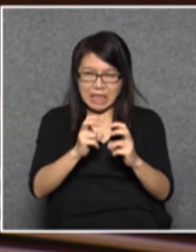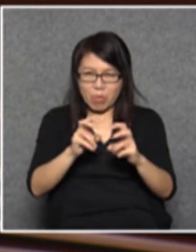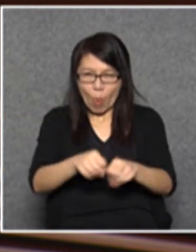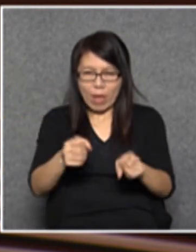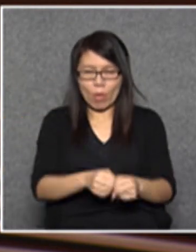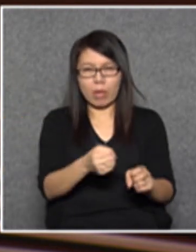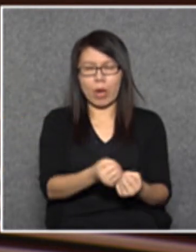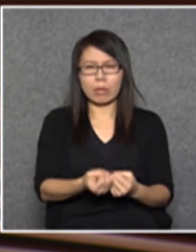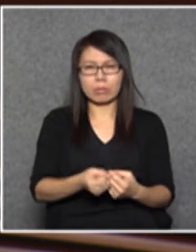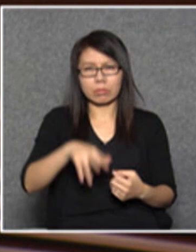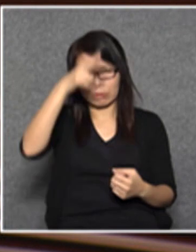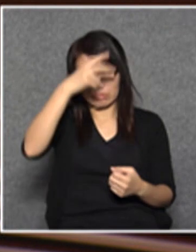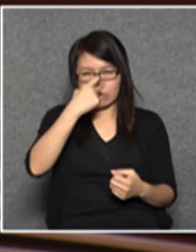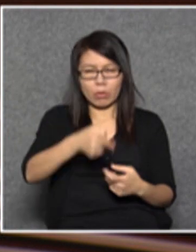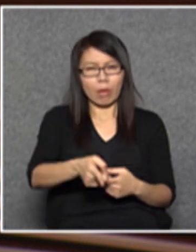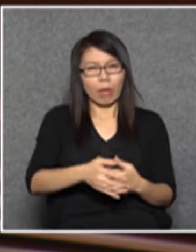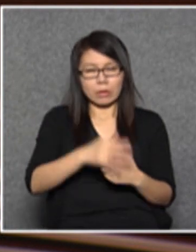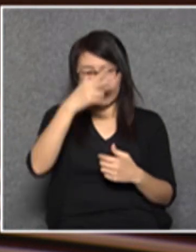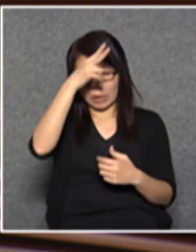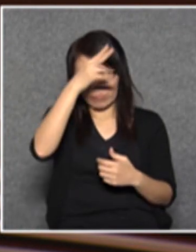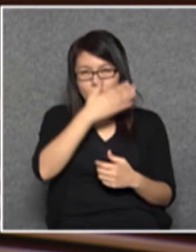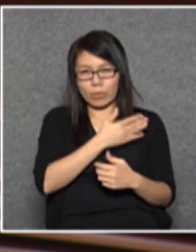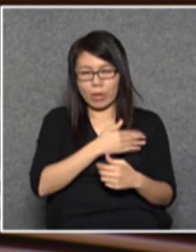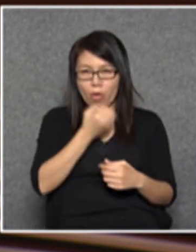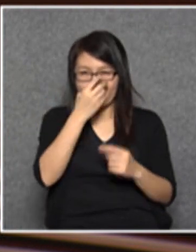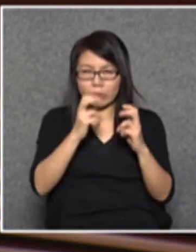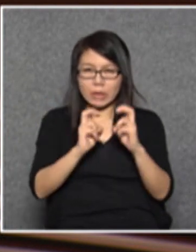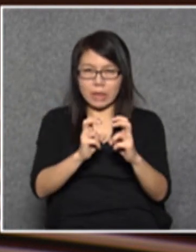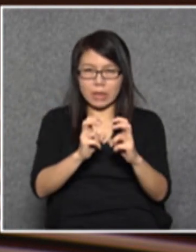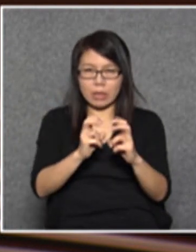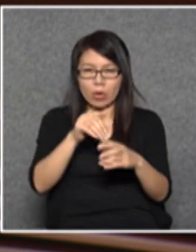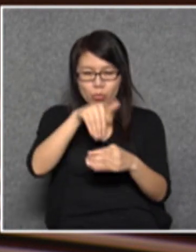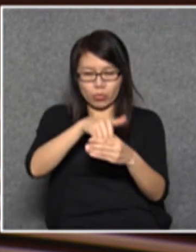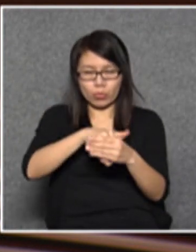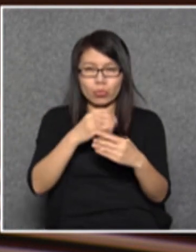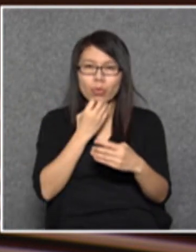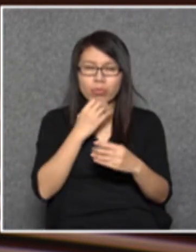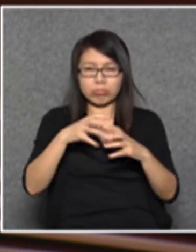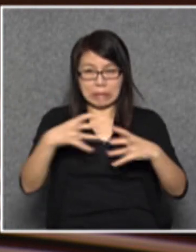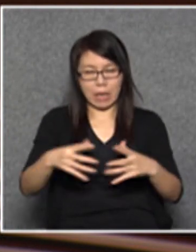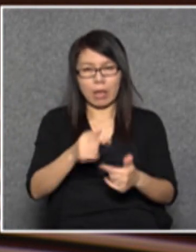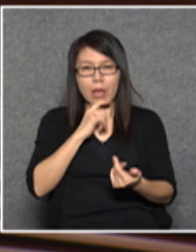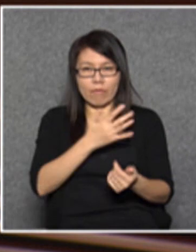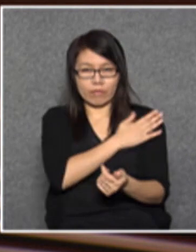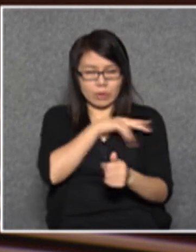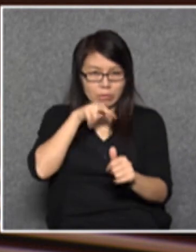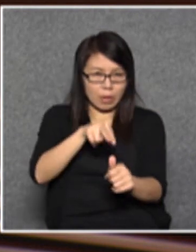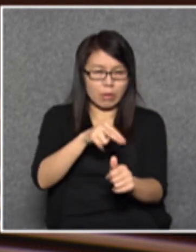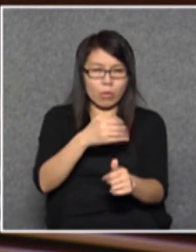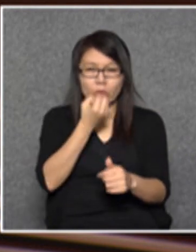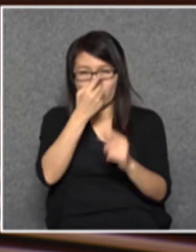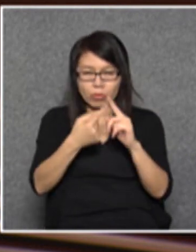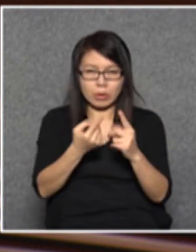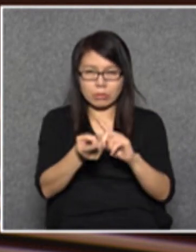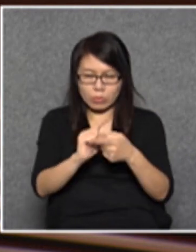官，政府無論在港鐵的大股東身份，亦或是市民監督港鐵服務的代表身